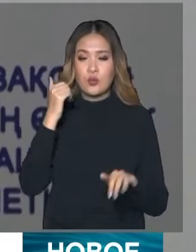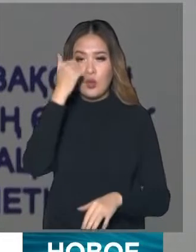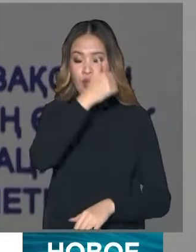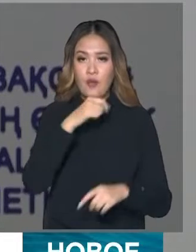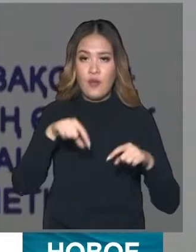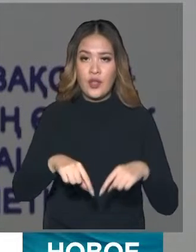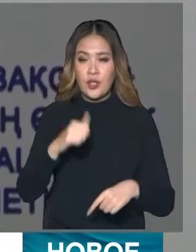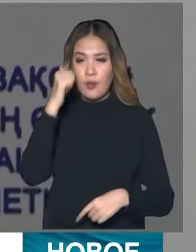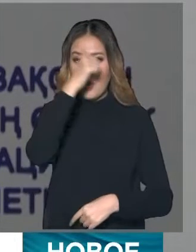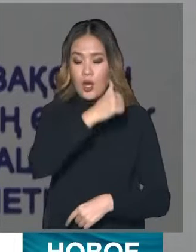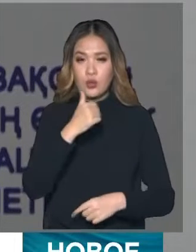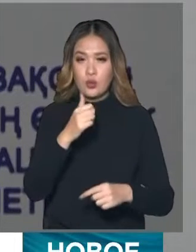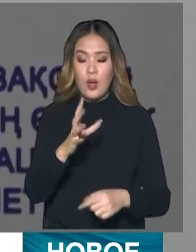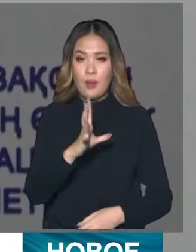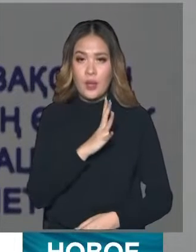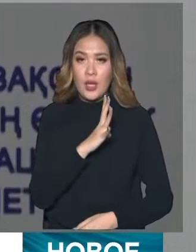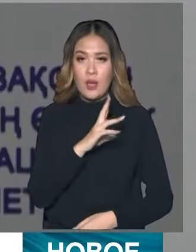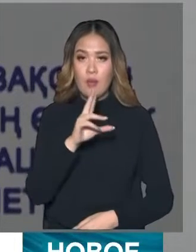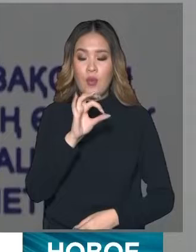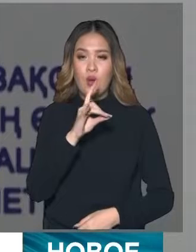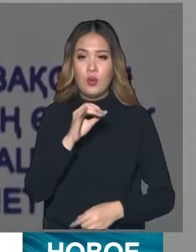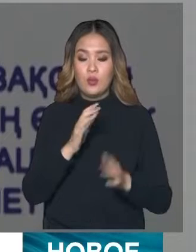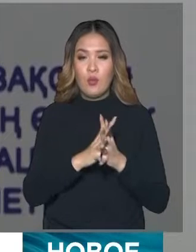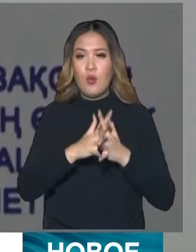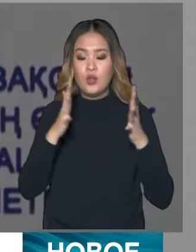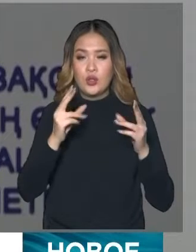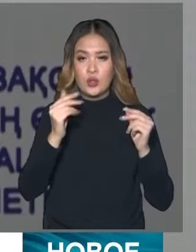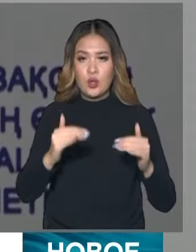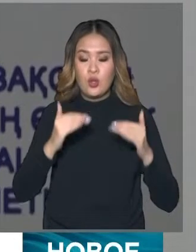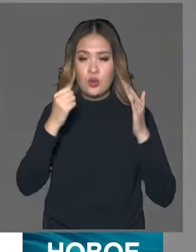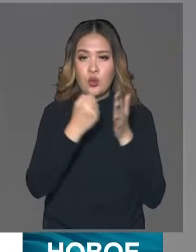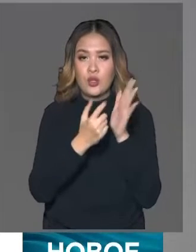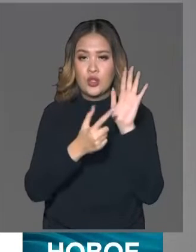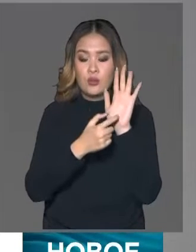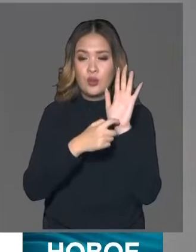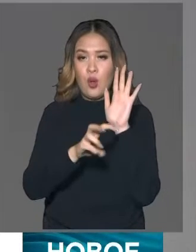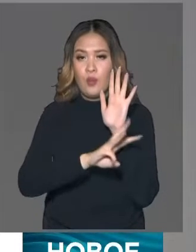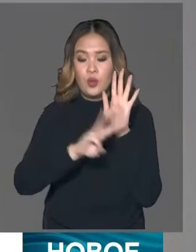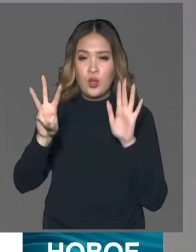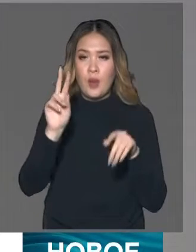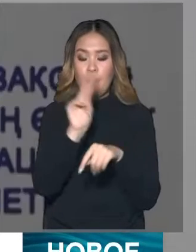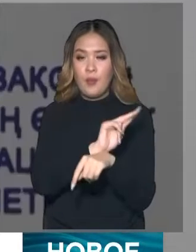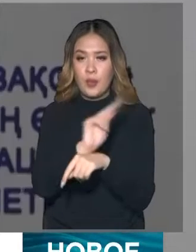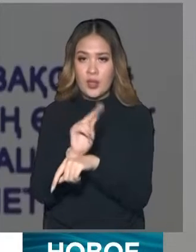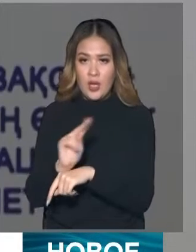году уже мы этот порог превысили, подняли до 700 миллионов. Текущий ремонт